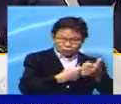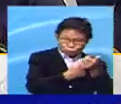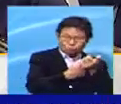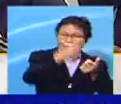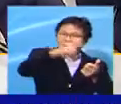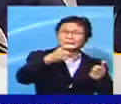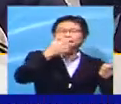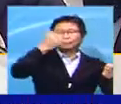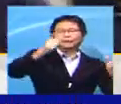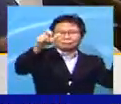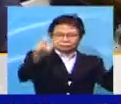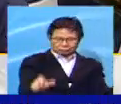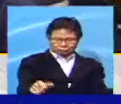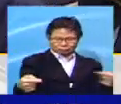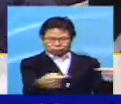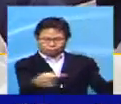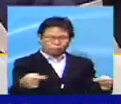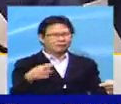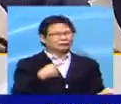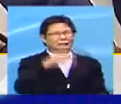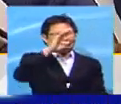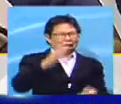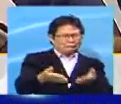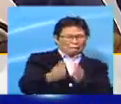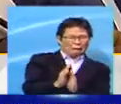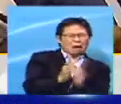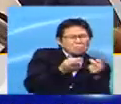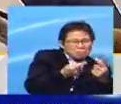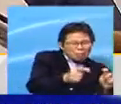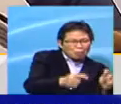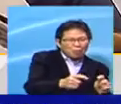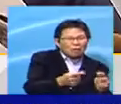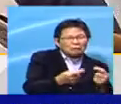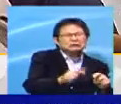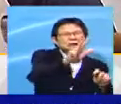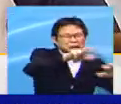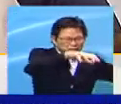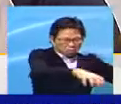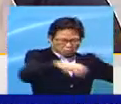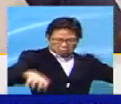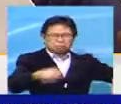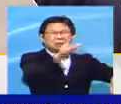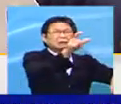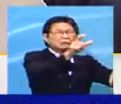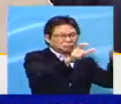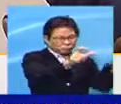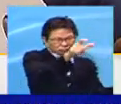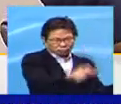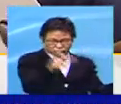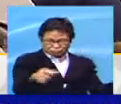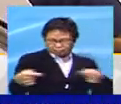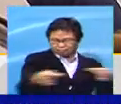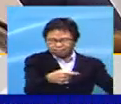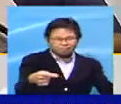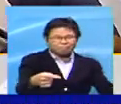lawan satu. Saya tak pernah minta kita buat simulasi tiga penjuru. Sebab kalau kita buat simulasi tiga penjuru,